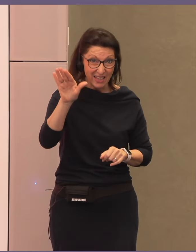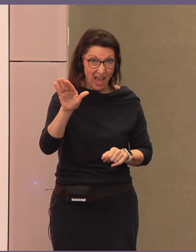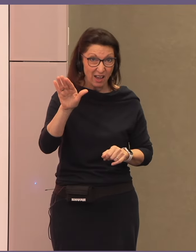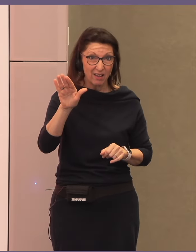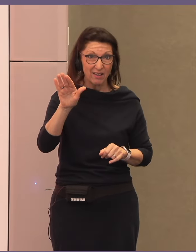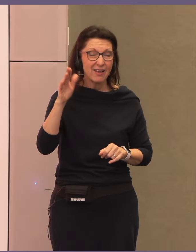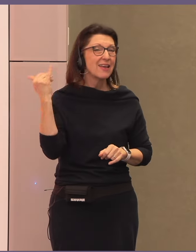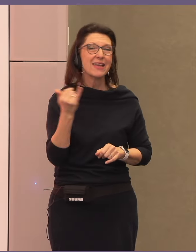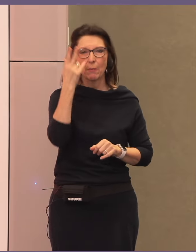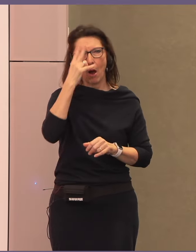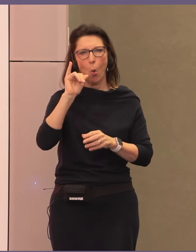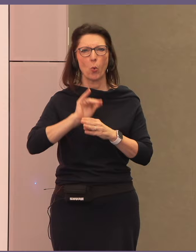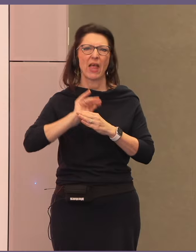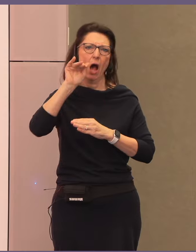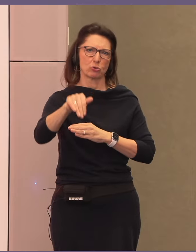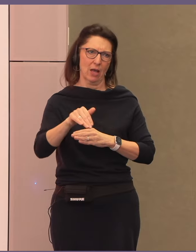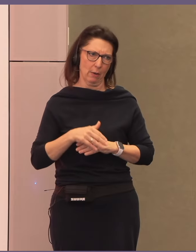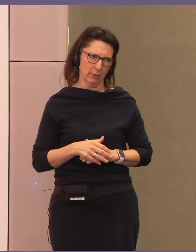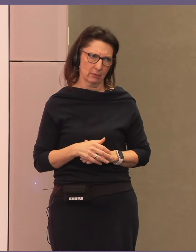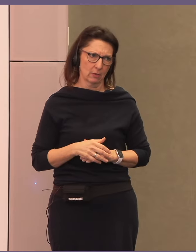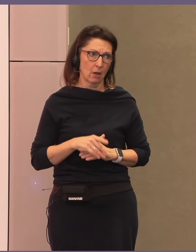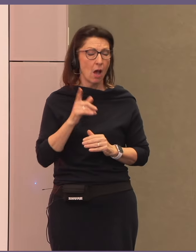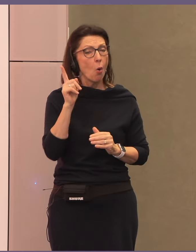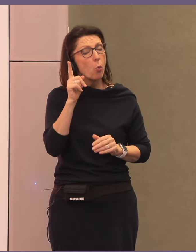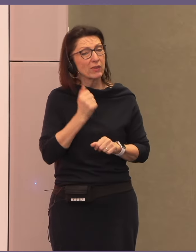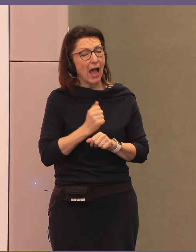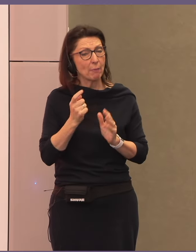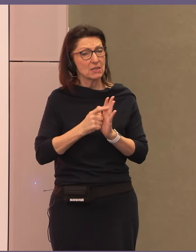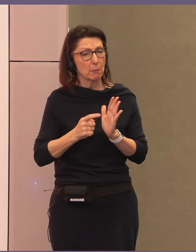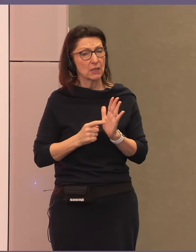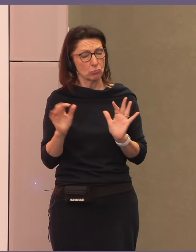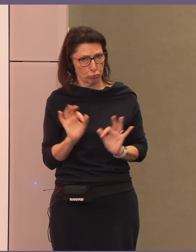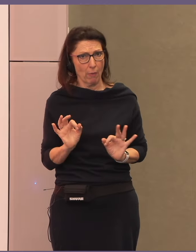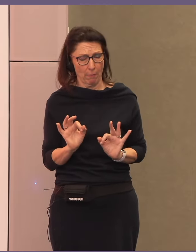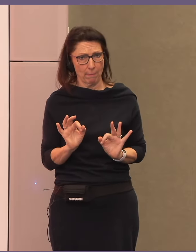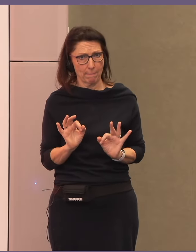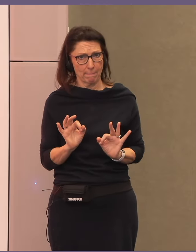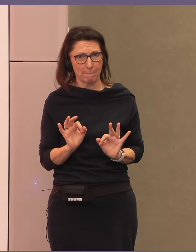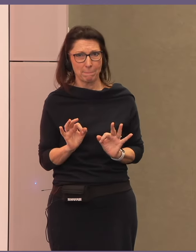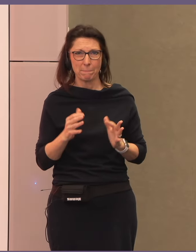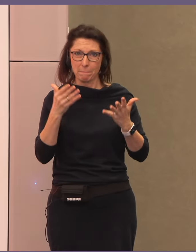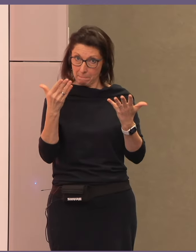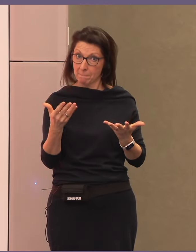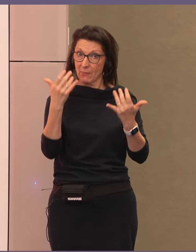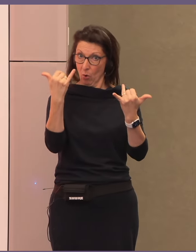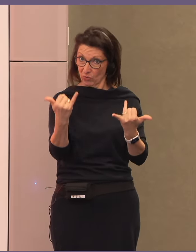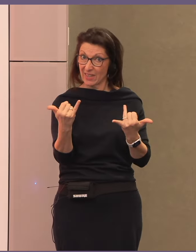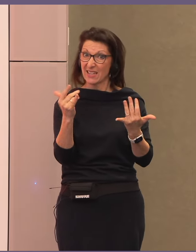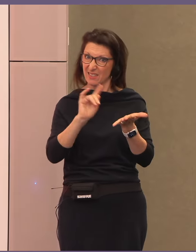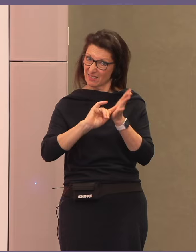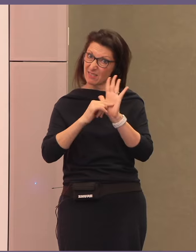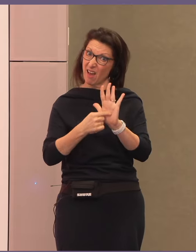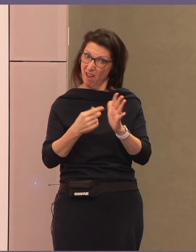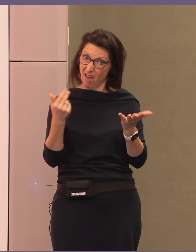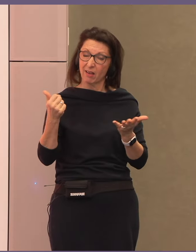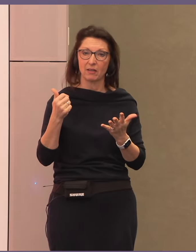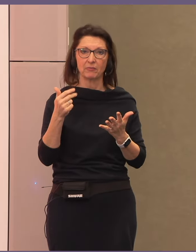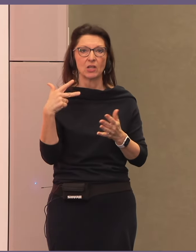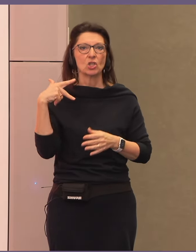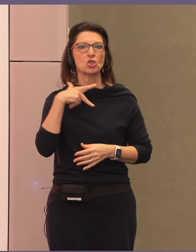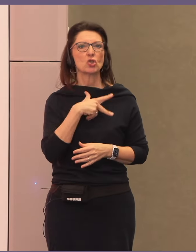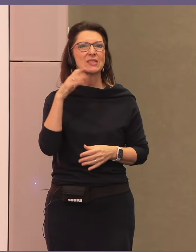im außeruniversitären Bereich und unter den prekärsten Bedingungen. Und um dieser Verdrängung ein Gesicht zu geben, möchte ich die